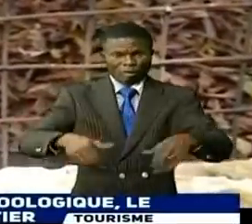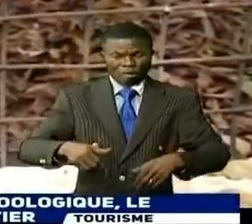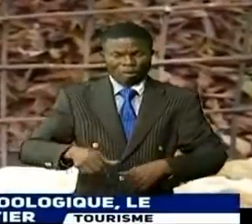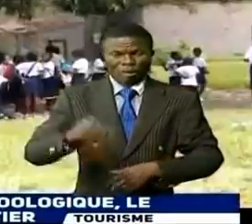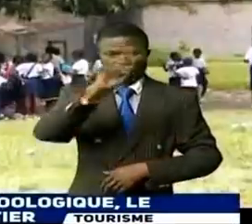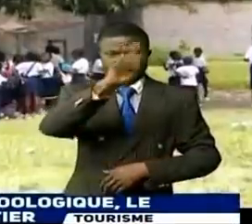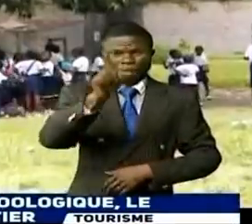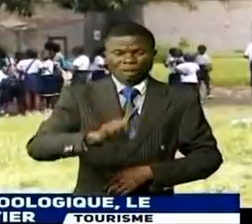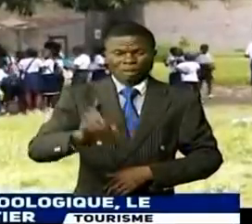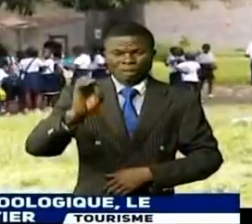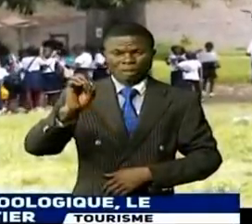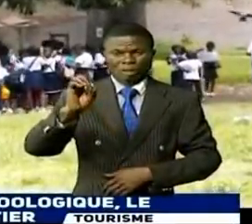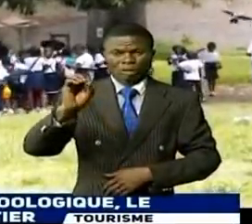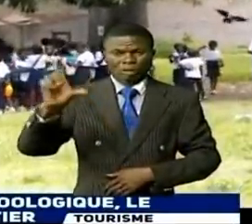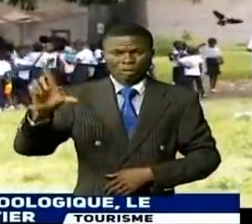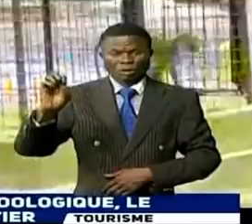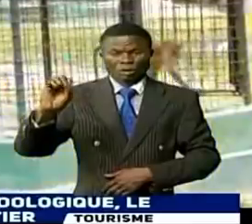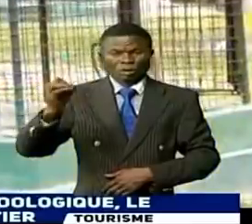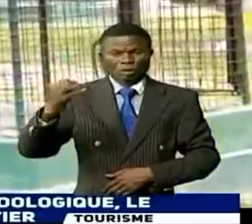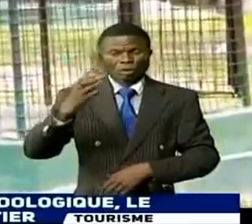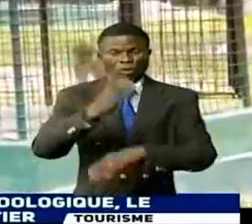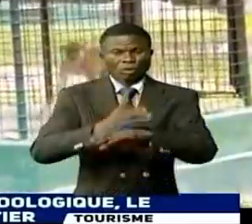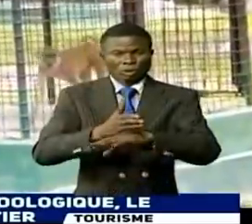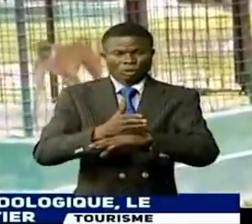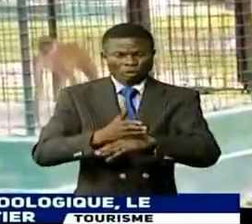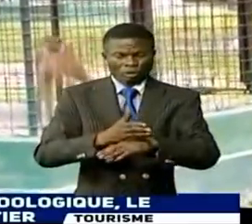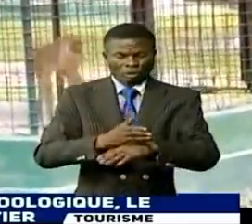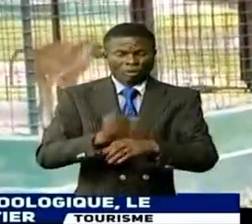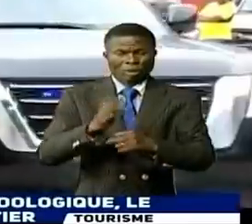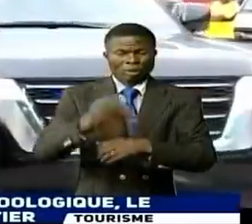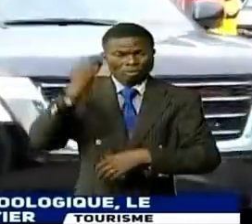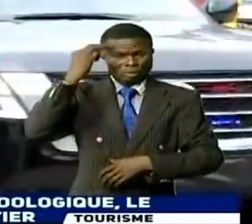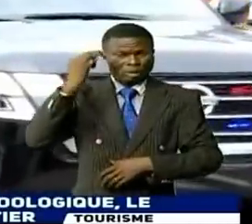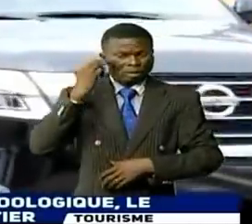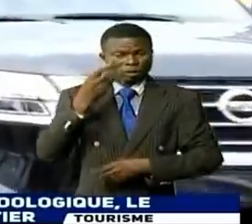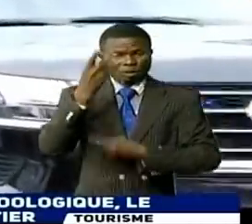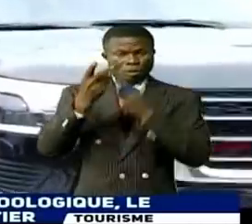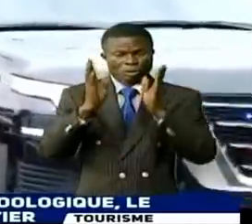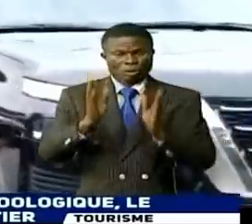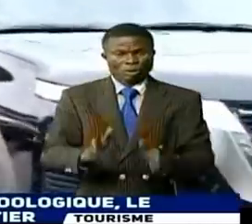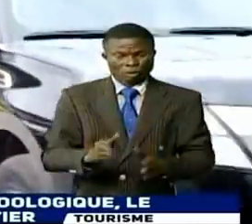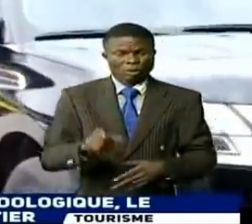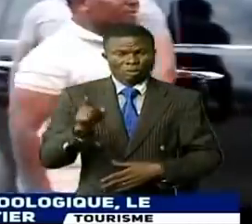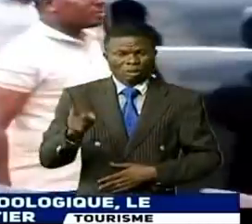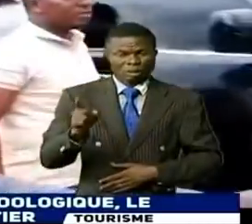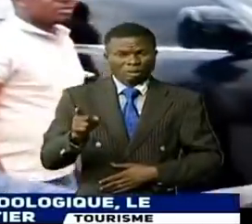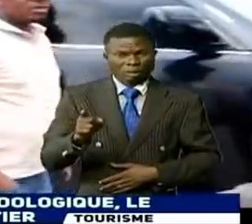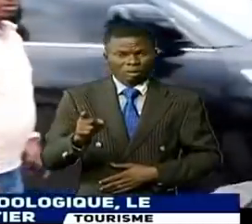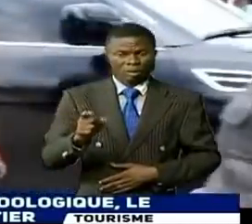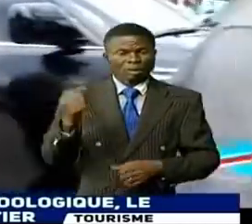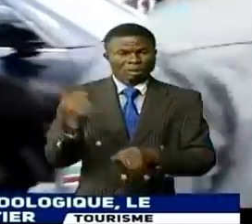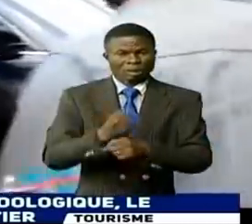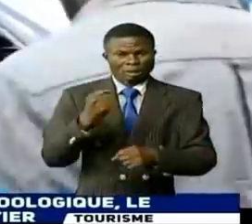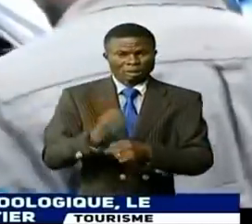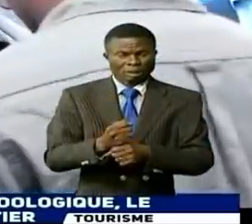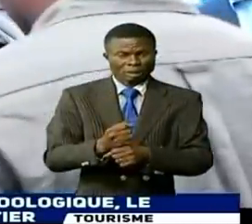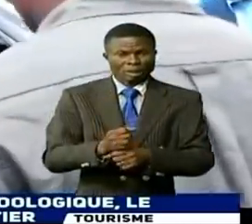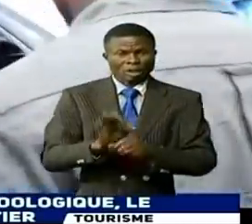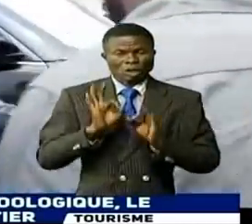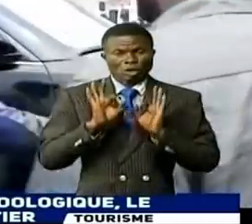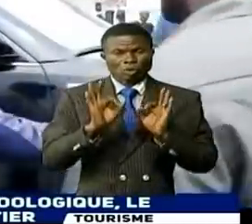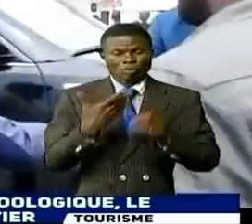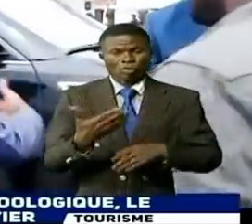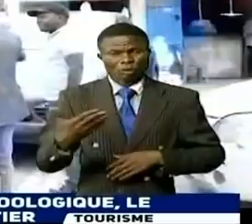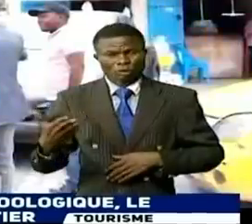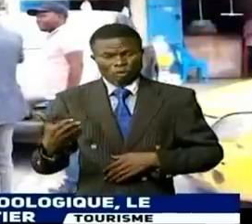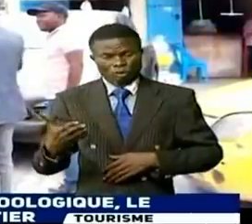va entamer sa cure de jouvence. Sous la houlette du ministre du Tourisme Moderon Simba, des travaux de rénovation de ces sites